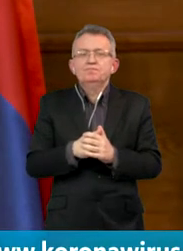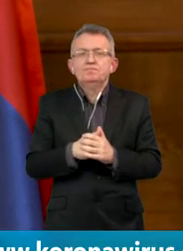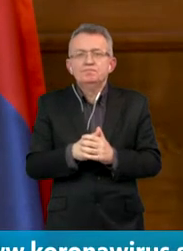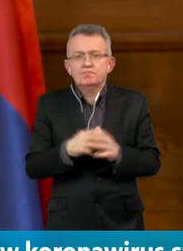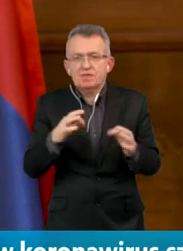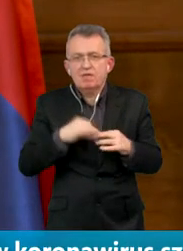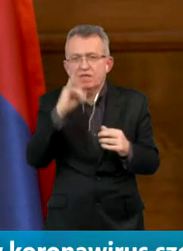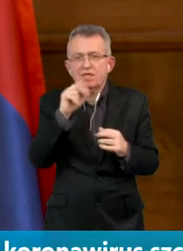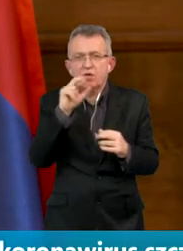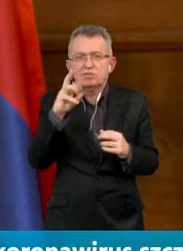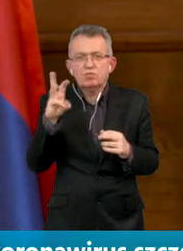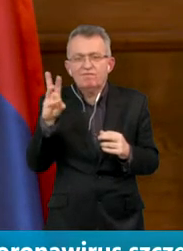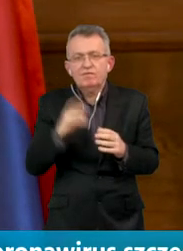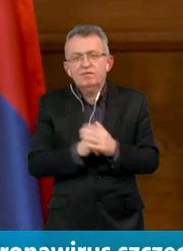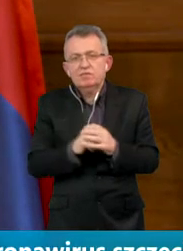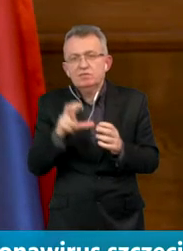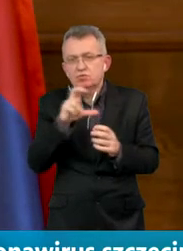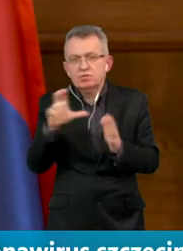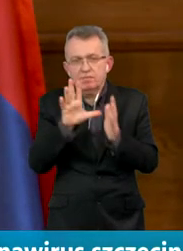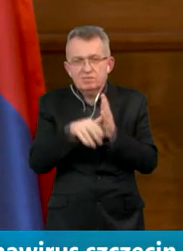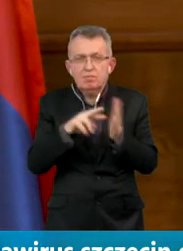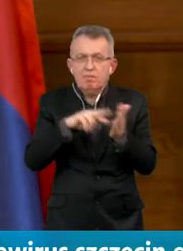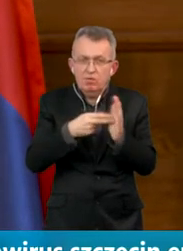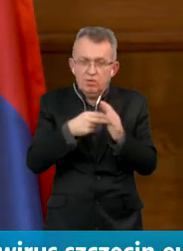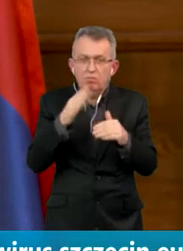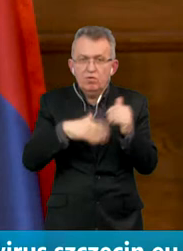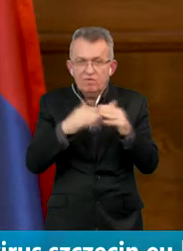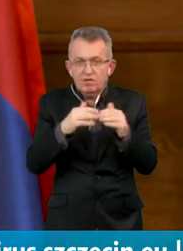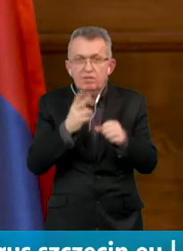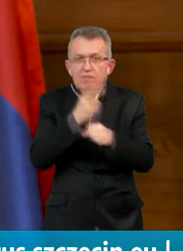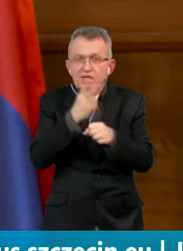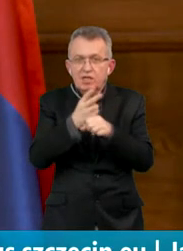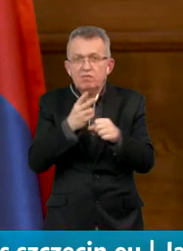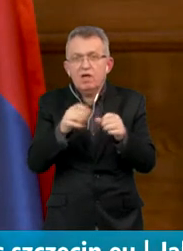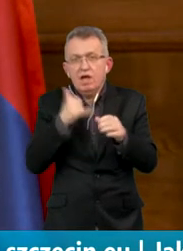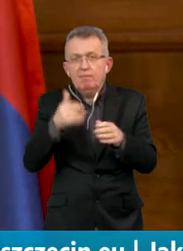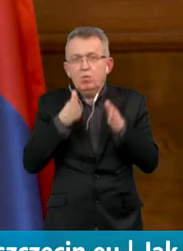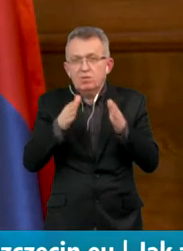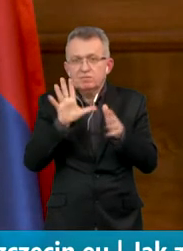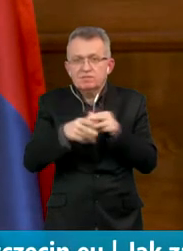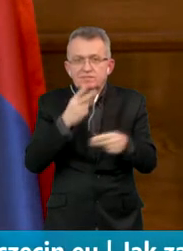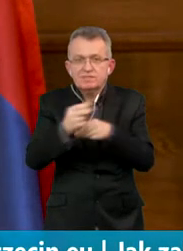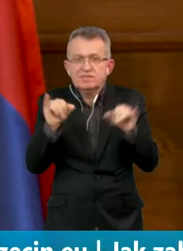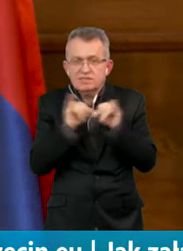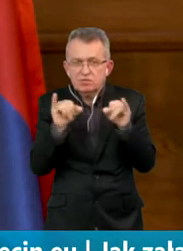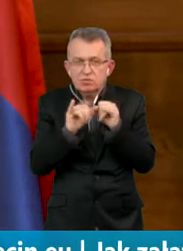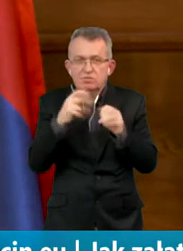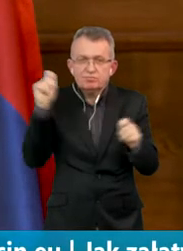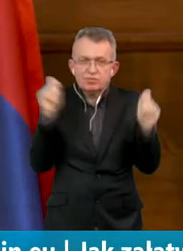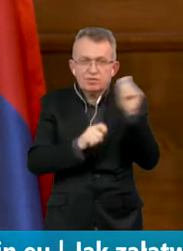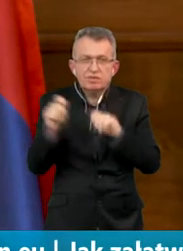Panie Jarosław, czy miasto planuje wybudowanie kilku parkingowców, aby odciążyć ulice miejskie, ale i pomóc mieszkańcom i przyjezdnym w